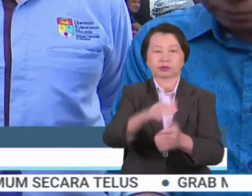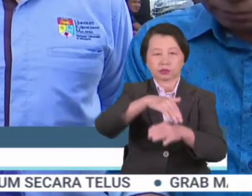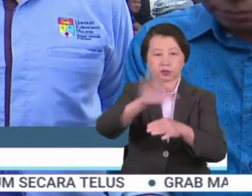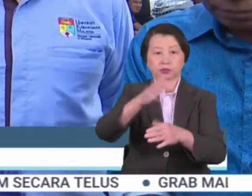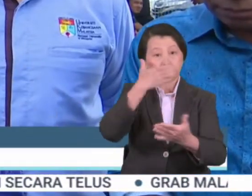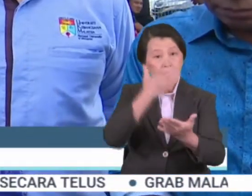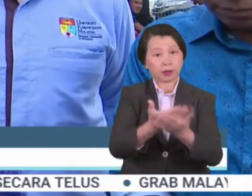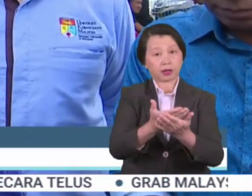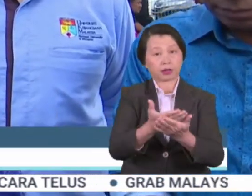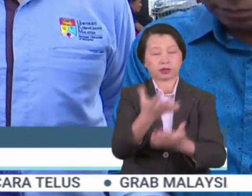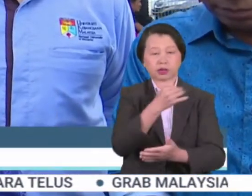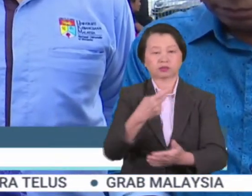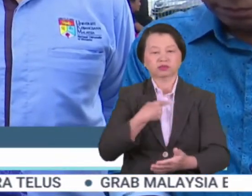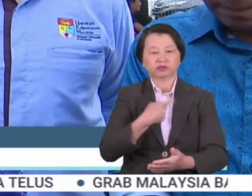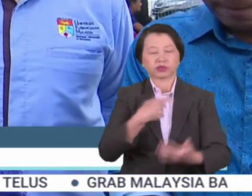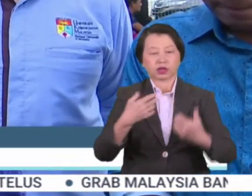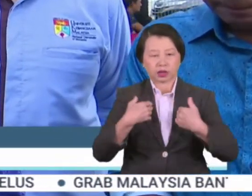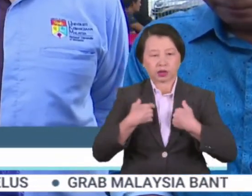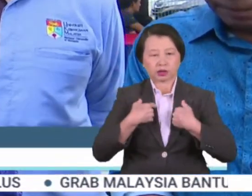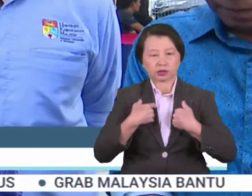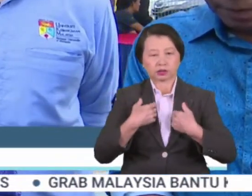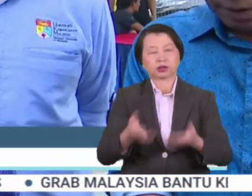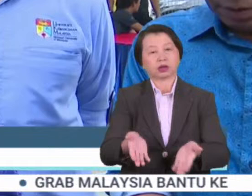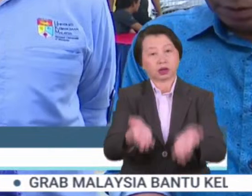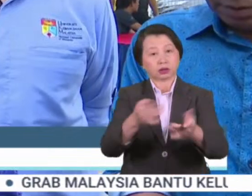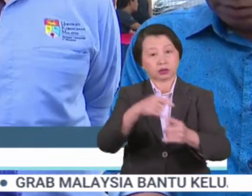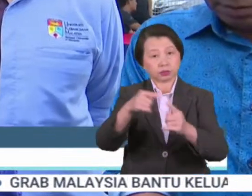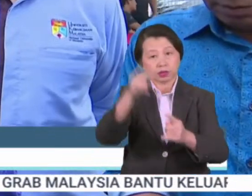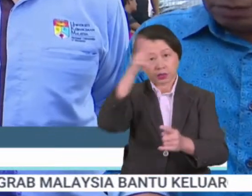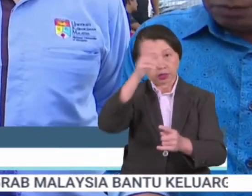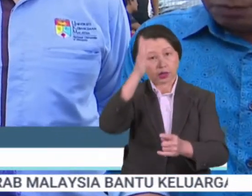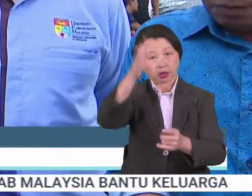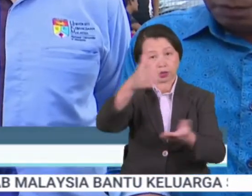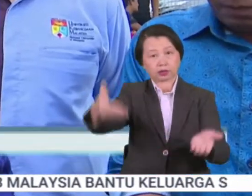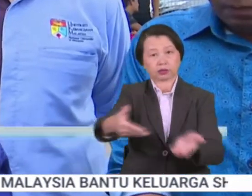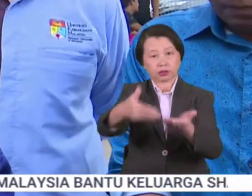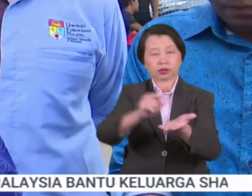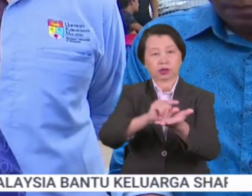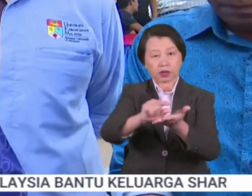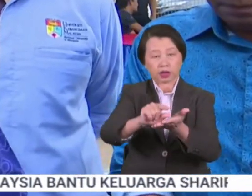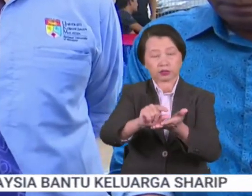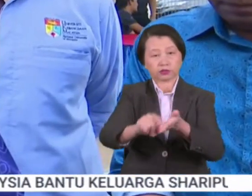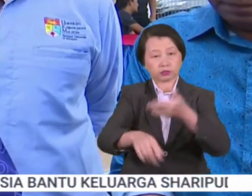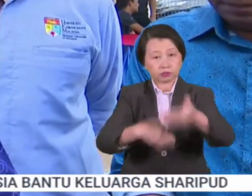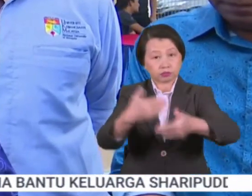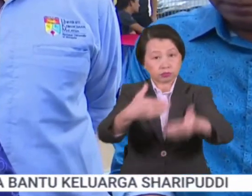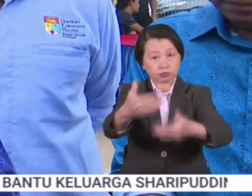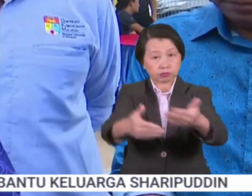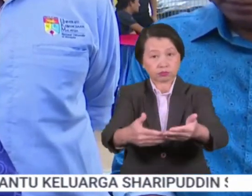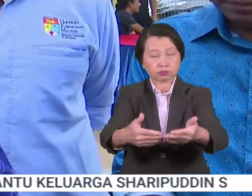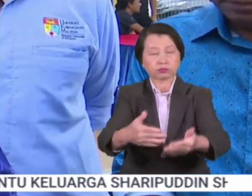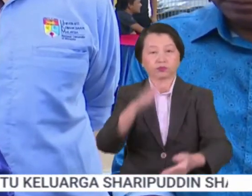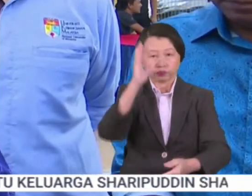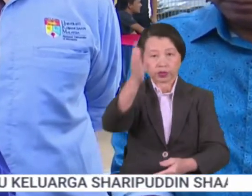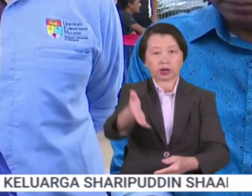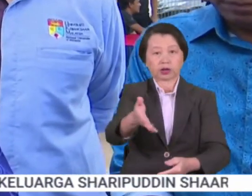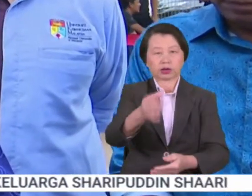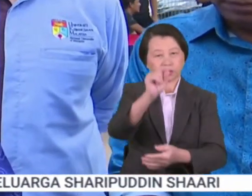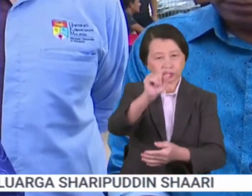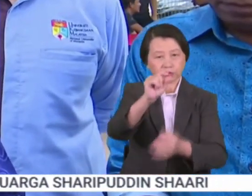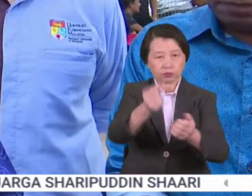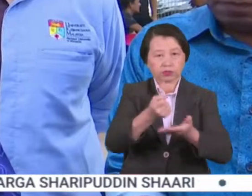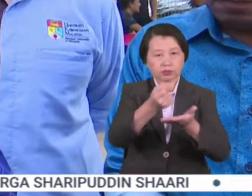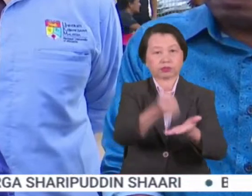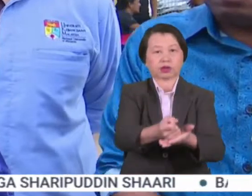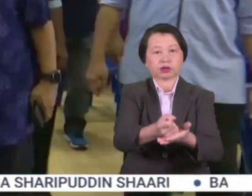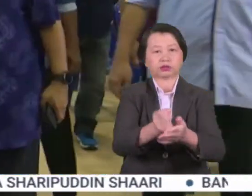lebih baik dan kita juga alu-alukan apabila kerajaan akan memperkenalkan gaji progresif maka dengan sendirinya akan sedikit sebanyak